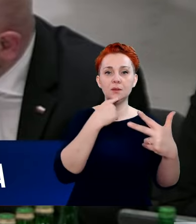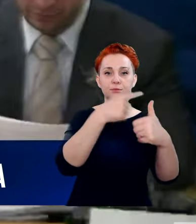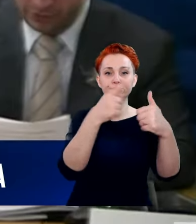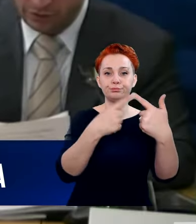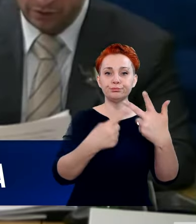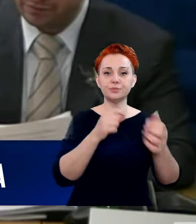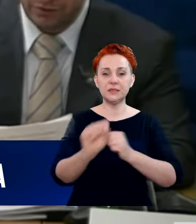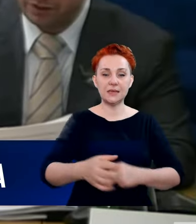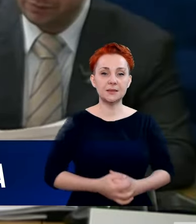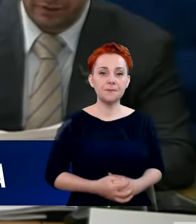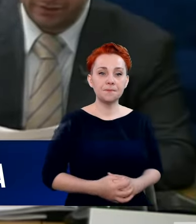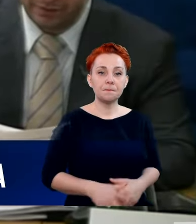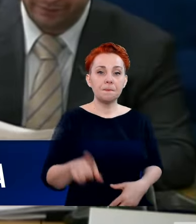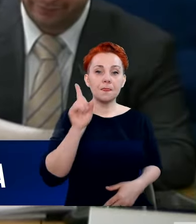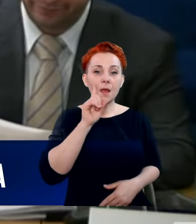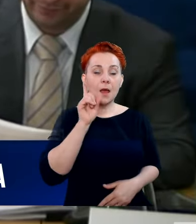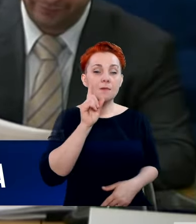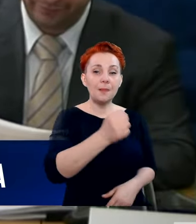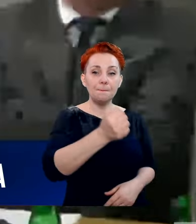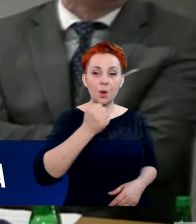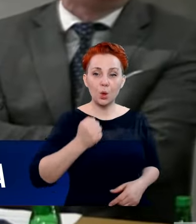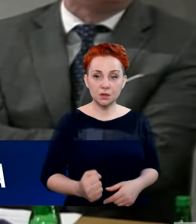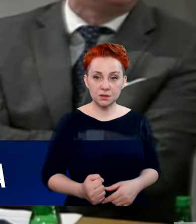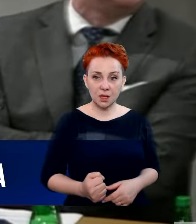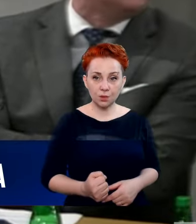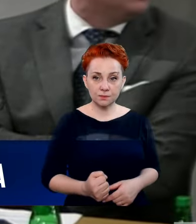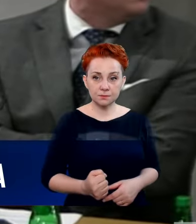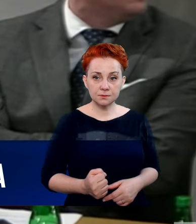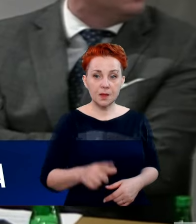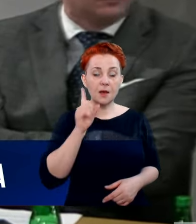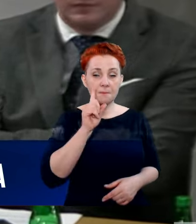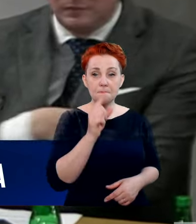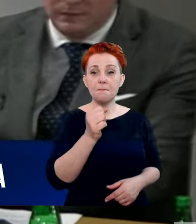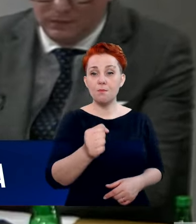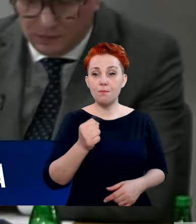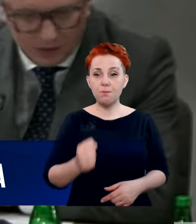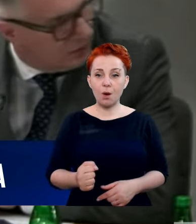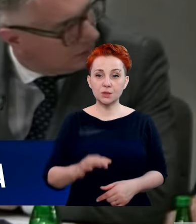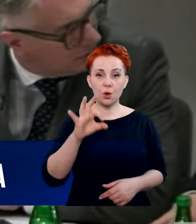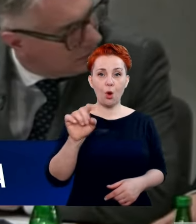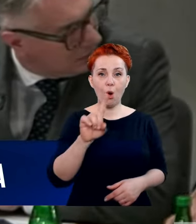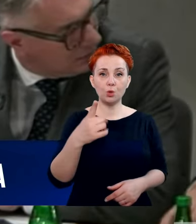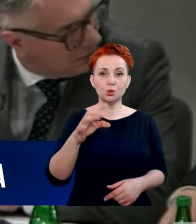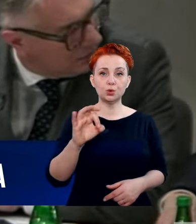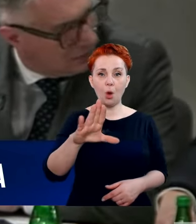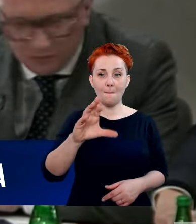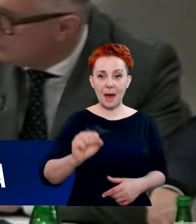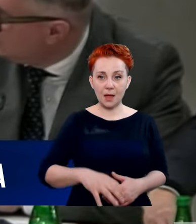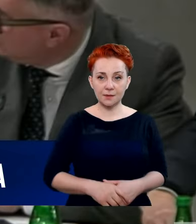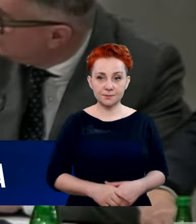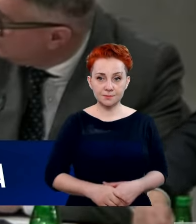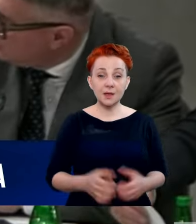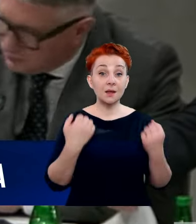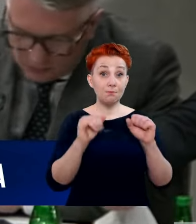Przepraszam. Panie pośle, panie pośle Ozdoba. Bardzo dziękuję